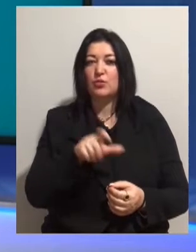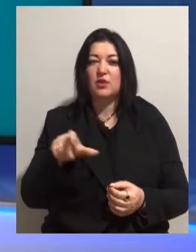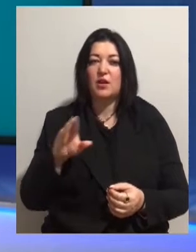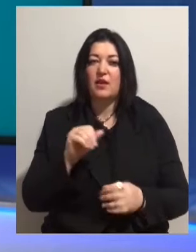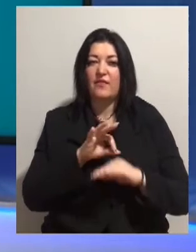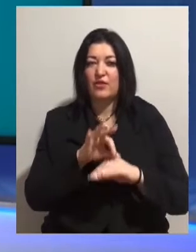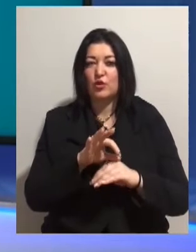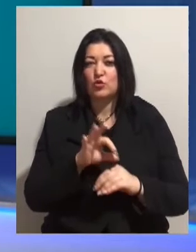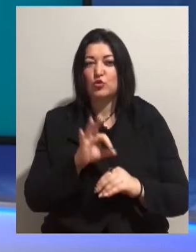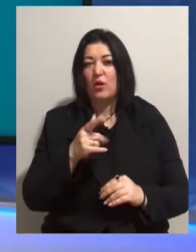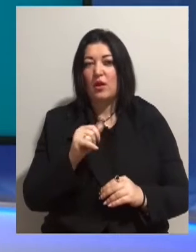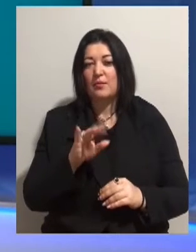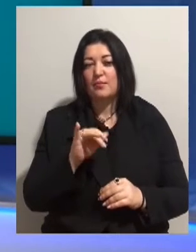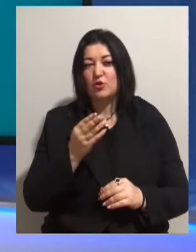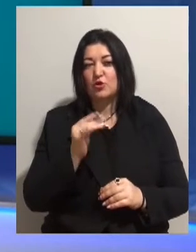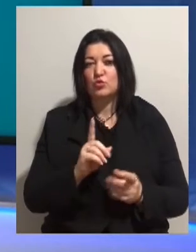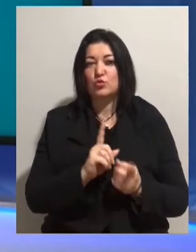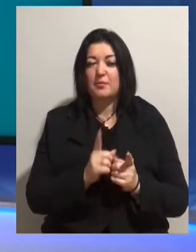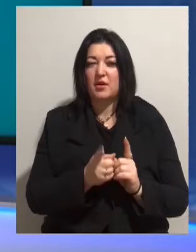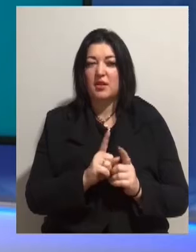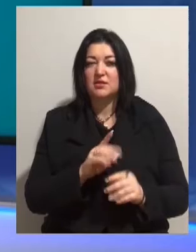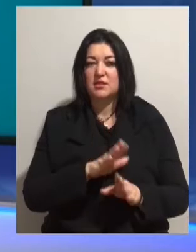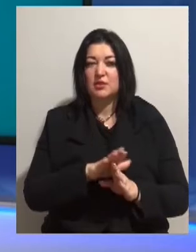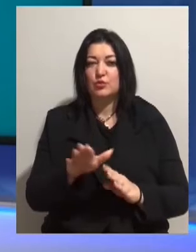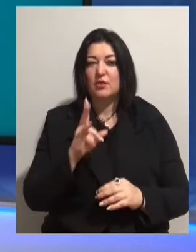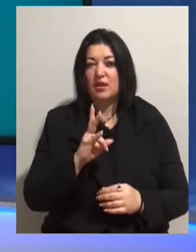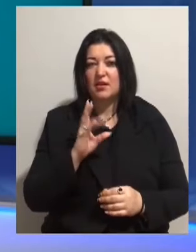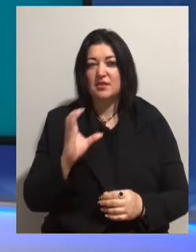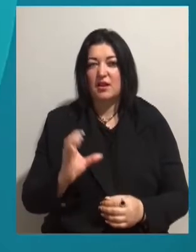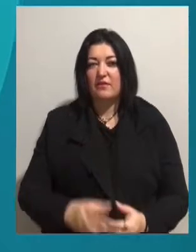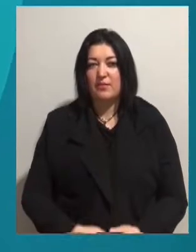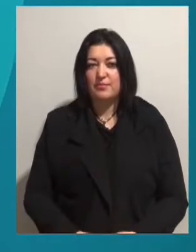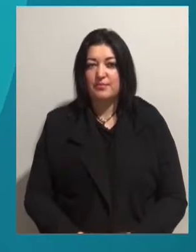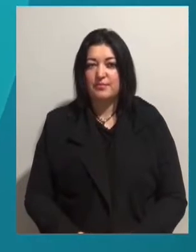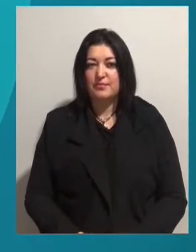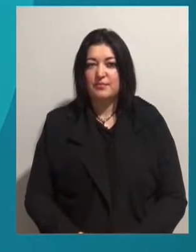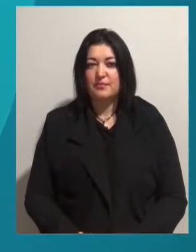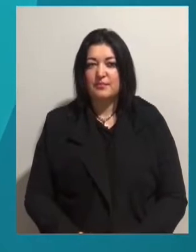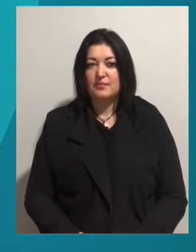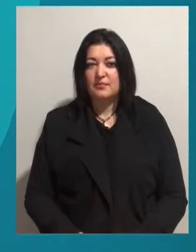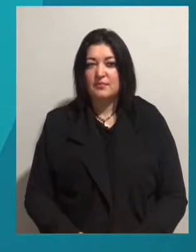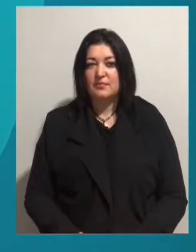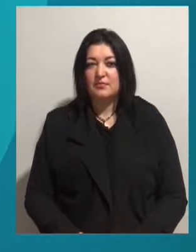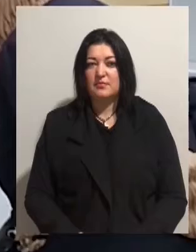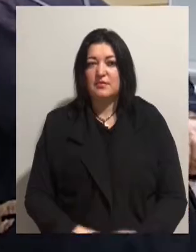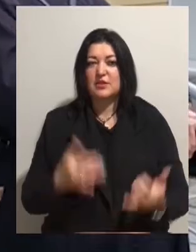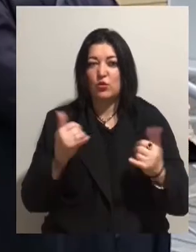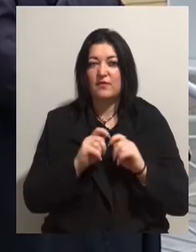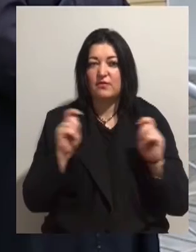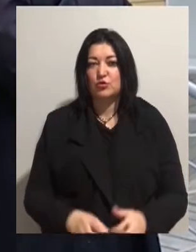ведуча Ольга Міщук. Сордопереклас здійснює Наталя Сергєєва. Сьогодні у випуску.